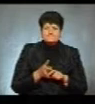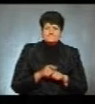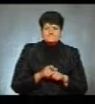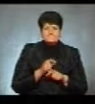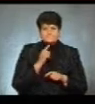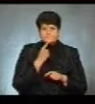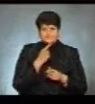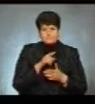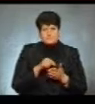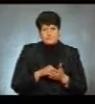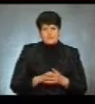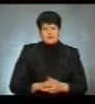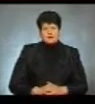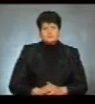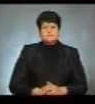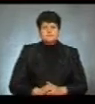питання.